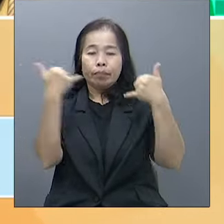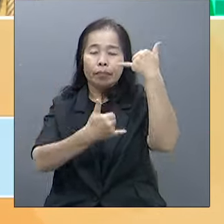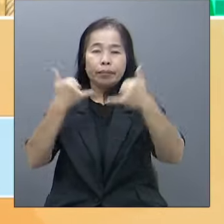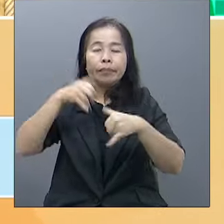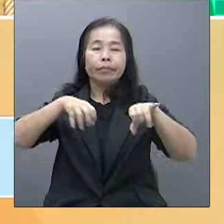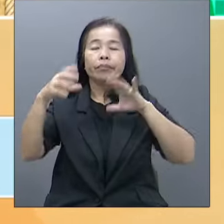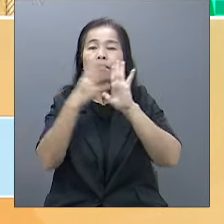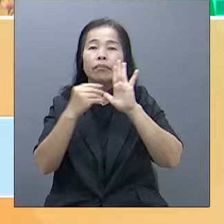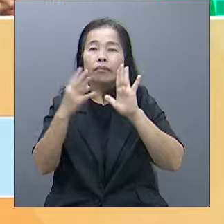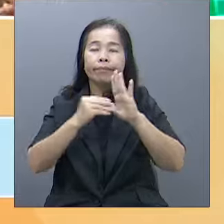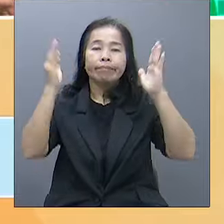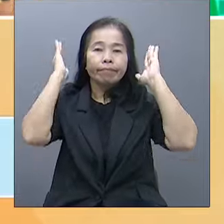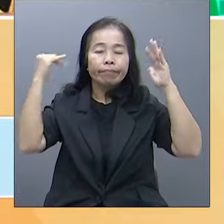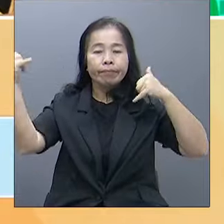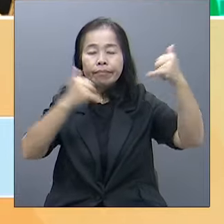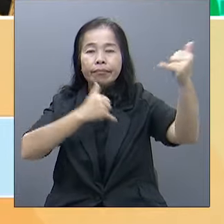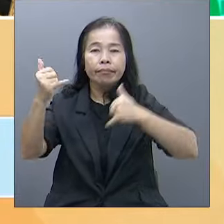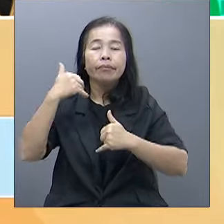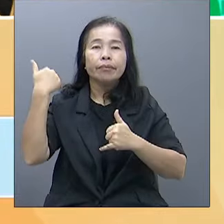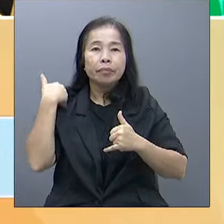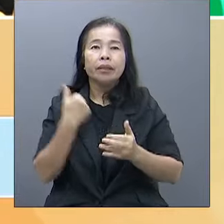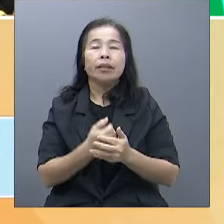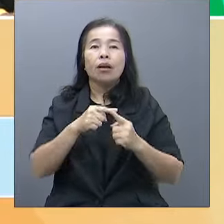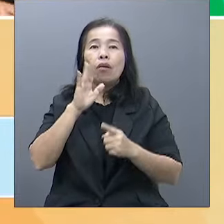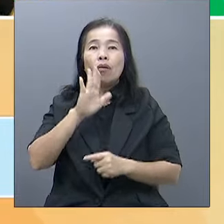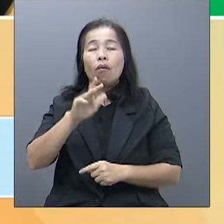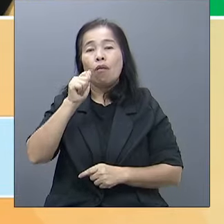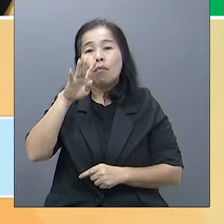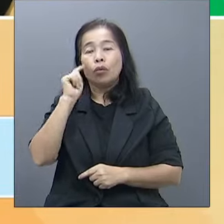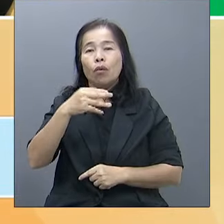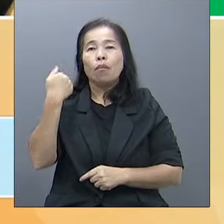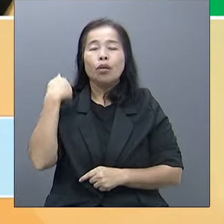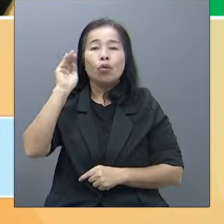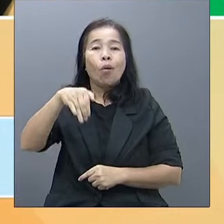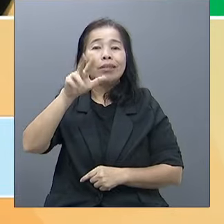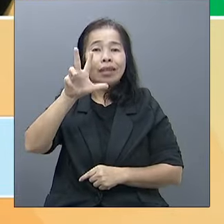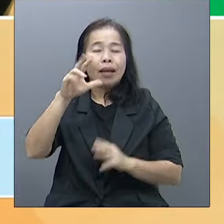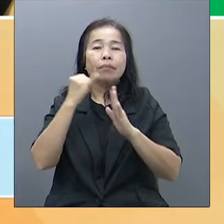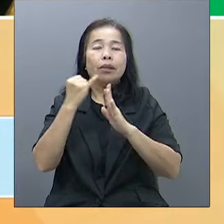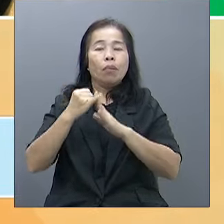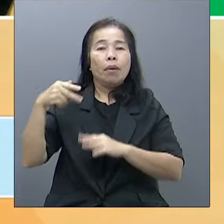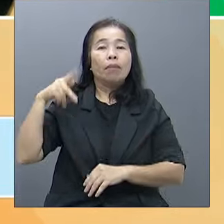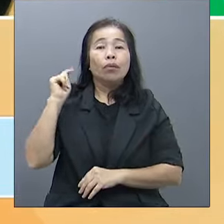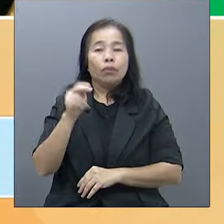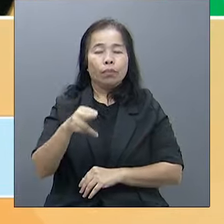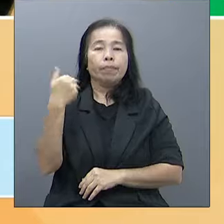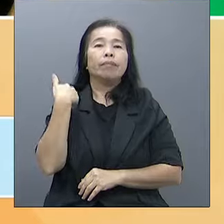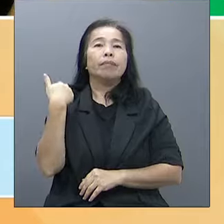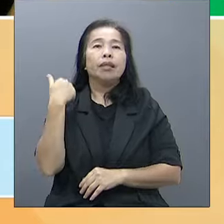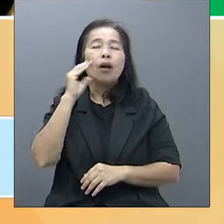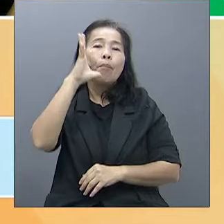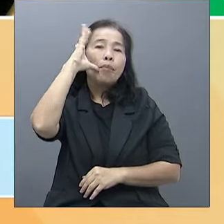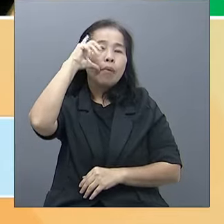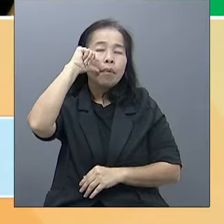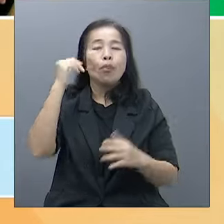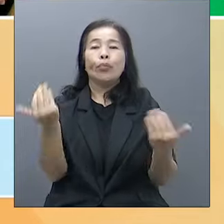กิดเหตุเรื่องนั้นนะครับจริงๆแล้วของอบต.สามจะมีการเอาเด็กนะฮะเขาเรียกว่าครอบครัวอบอุ่นครับนะคือคุณพ่อคุณแม่คุณลูกนะครับ